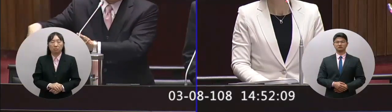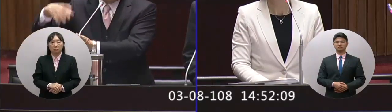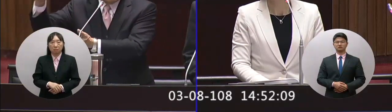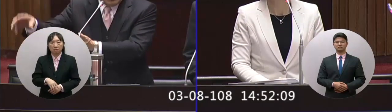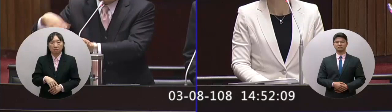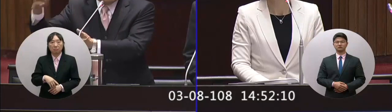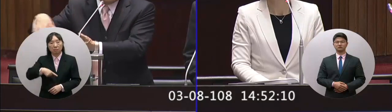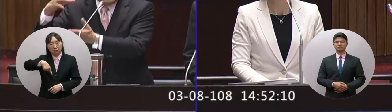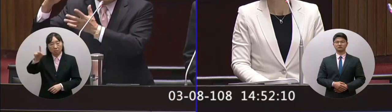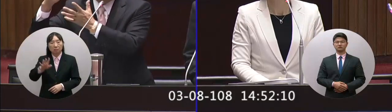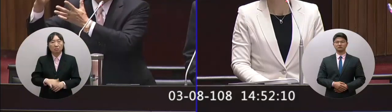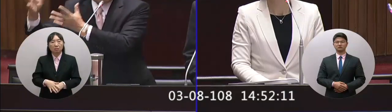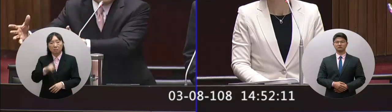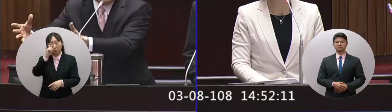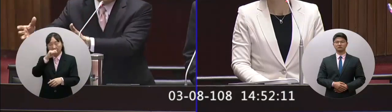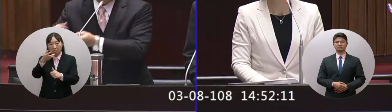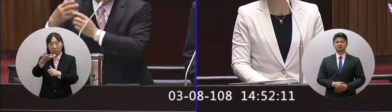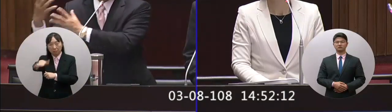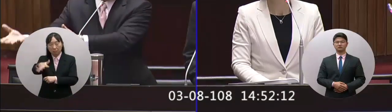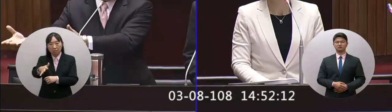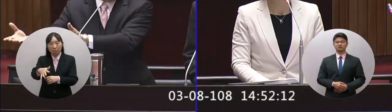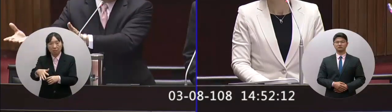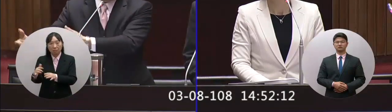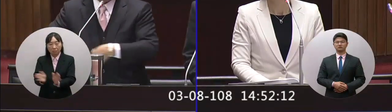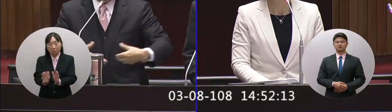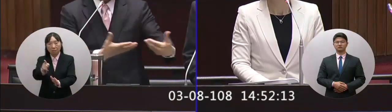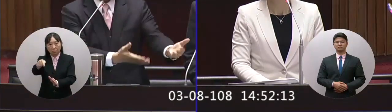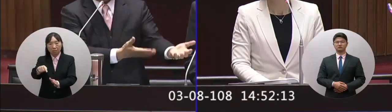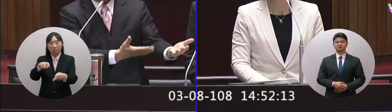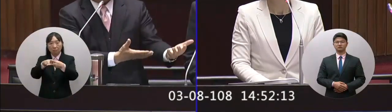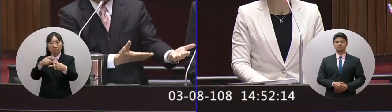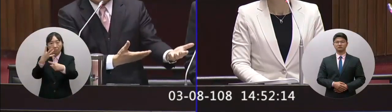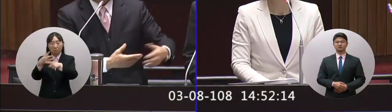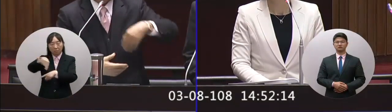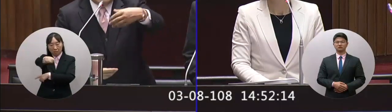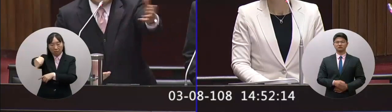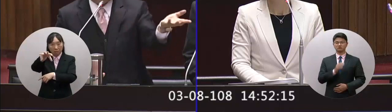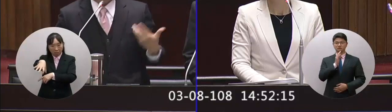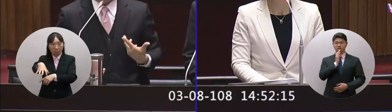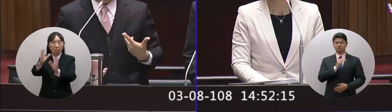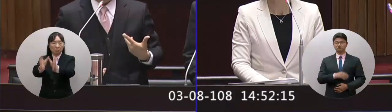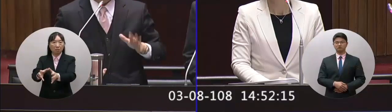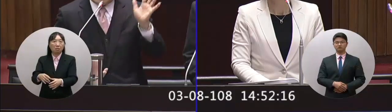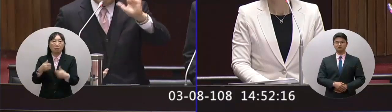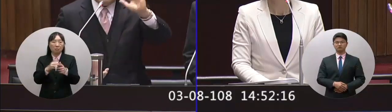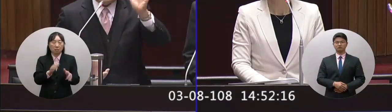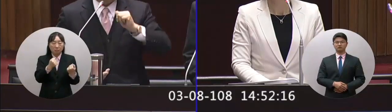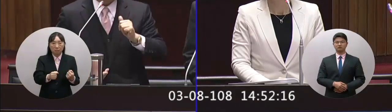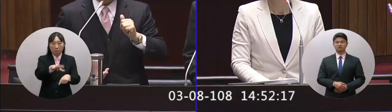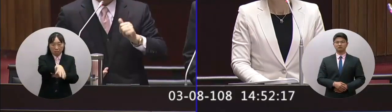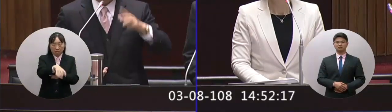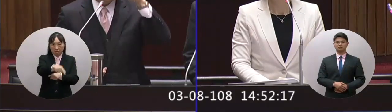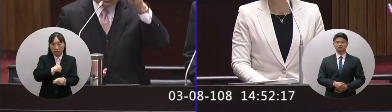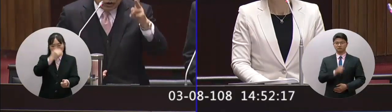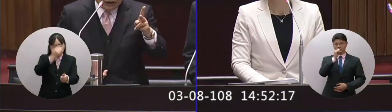个污水处理的工业区，你去遐经营，唔好踮农地顶管，害着正人，这也袂